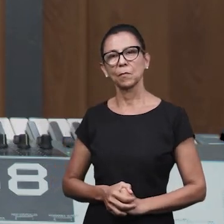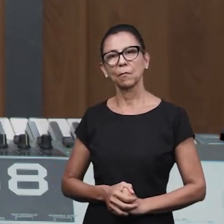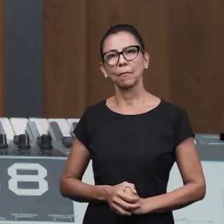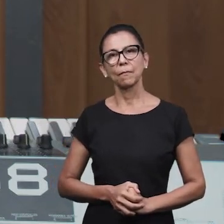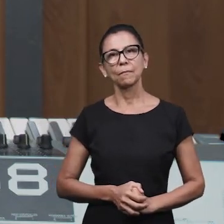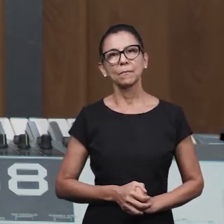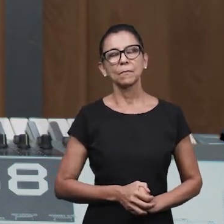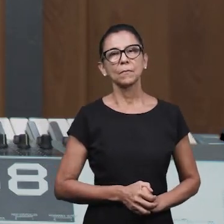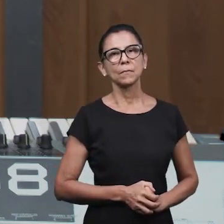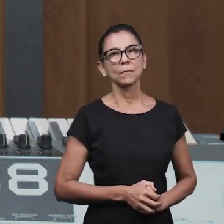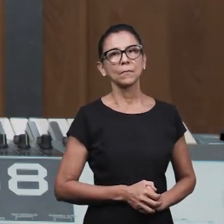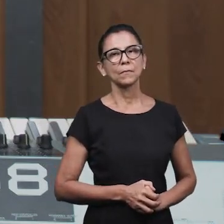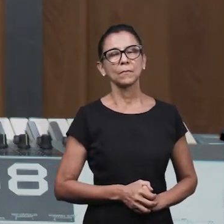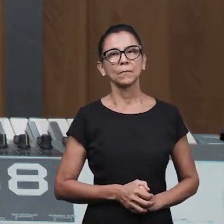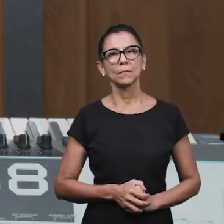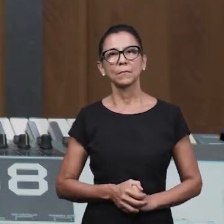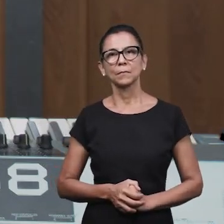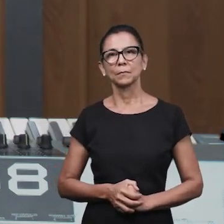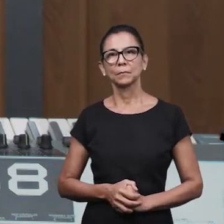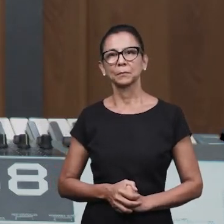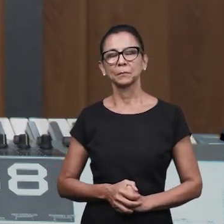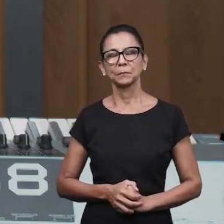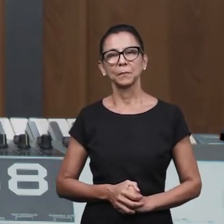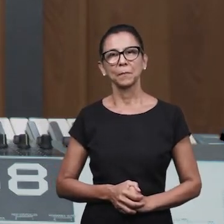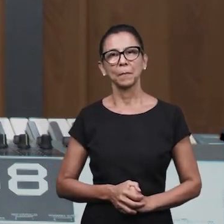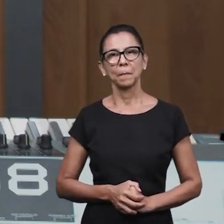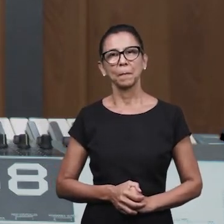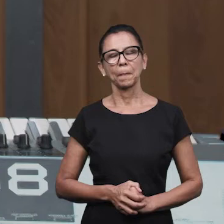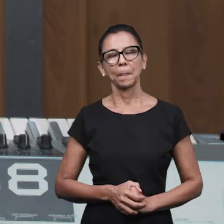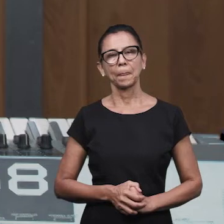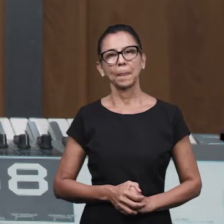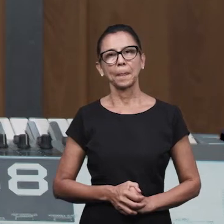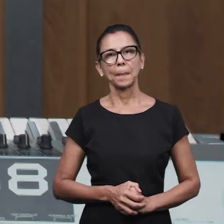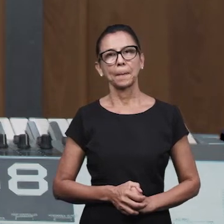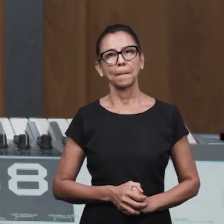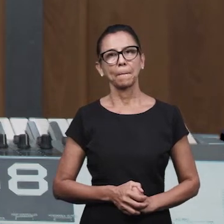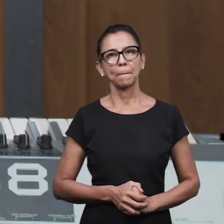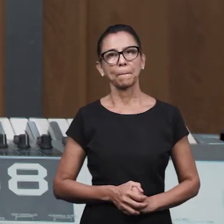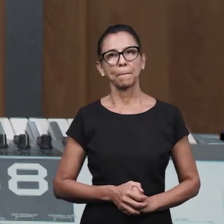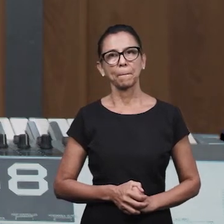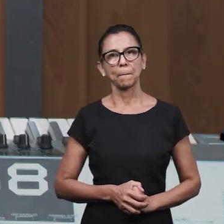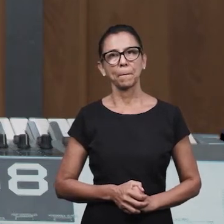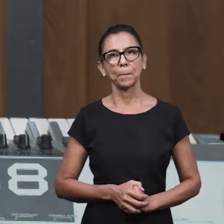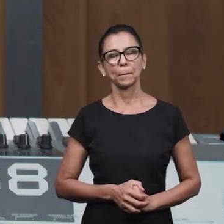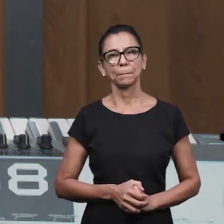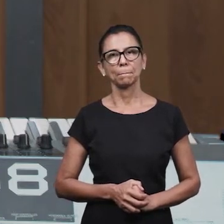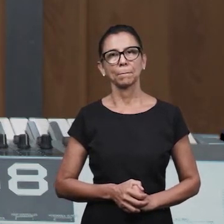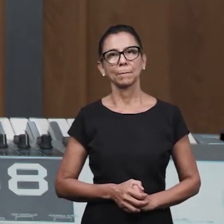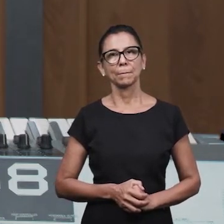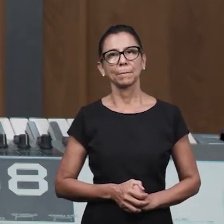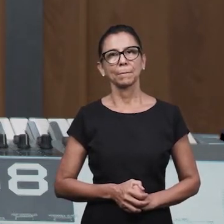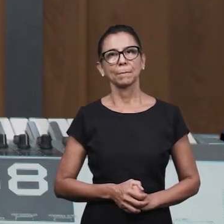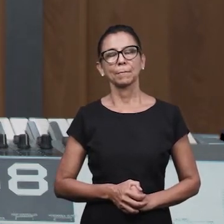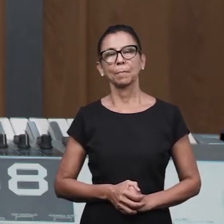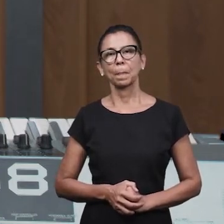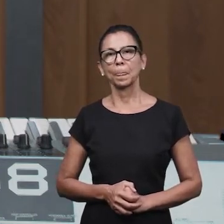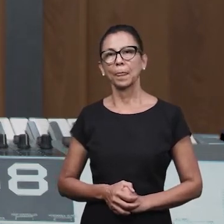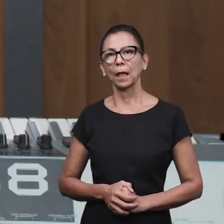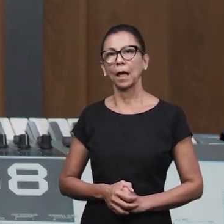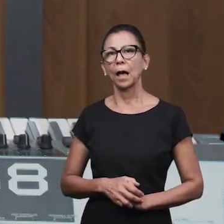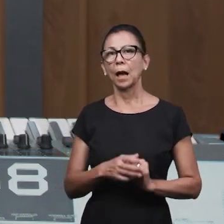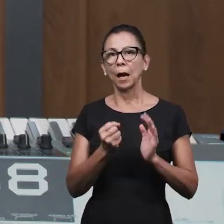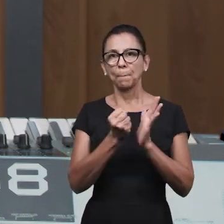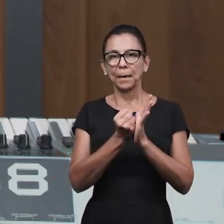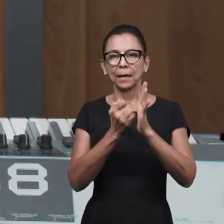fa dièse aigu. Et dans la partie derrière, le trou de derrière, je bouche aussi. Dans ma flûte, c'est une